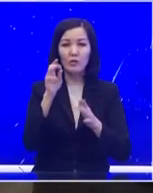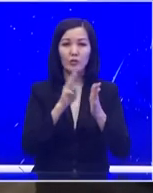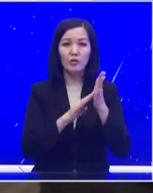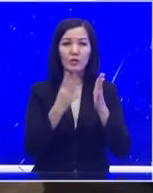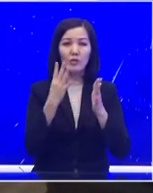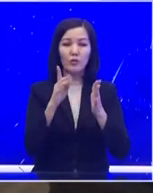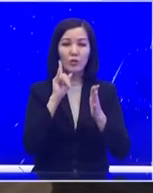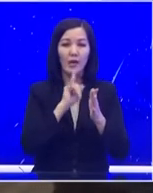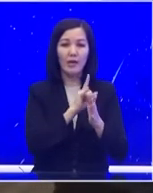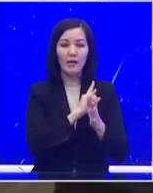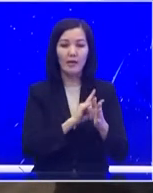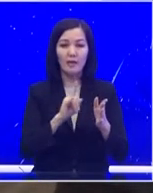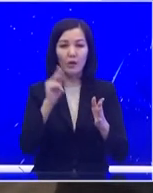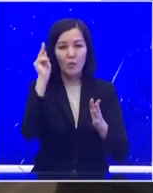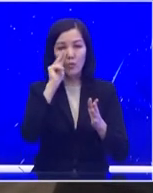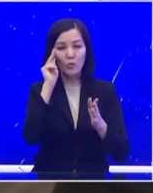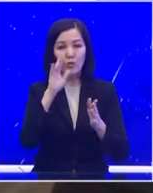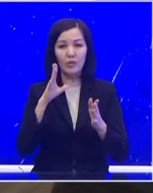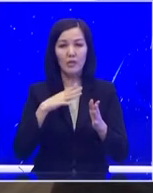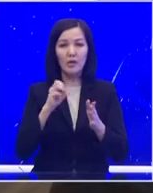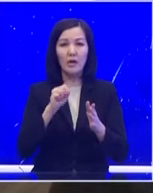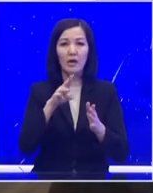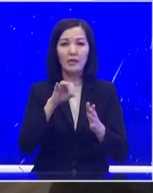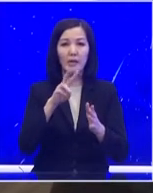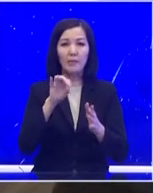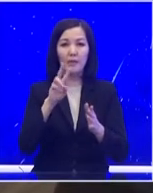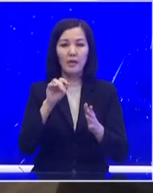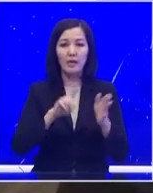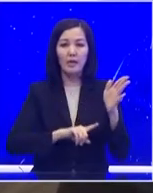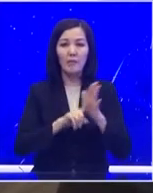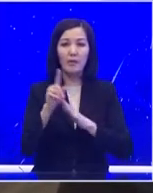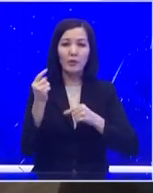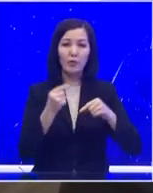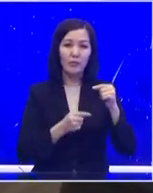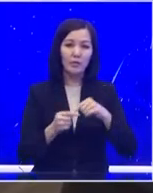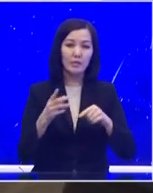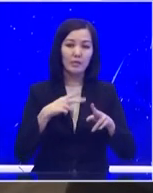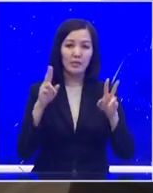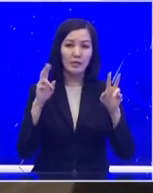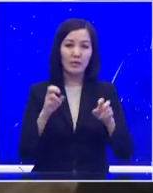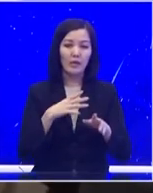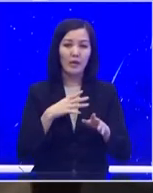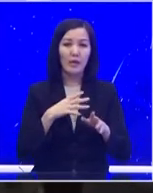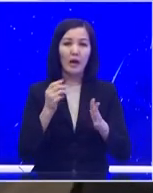184 әйел білім алыпты, атамекенде бастау бизнесте. Олардың 62-сі